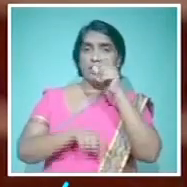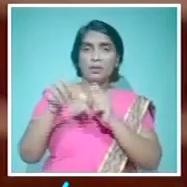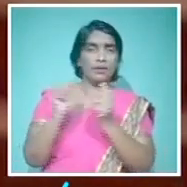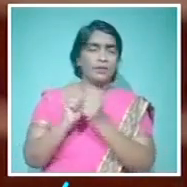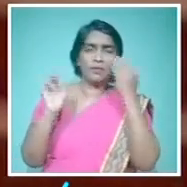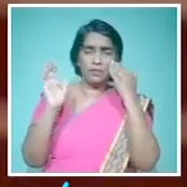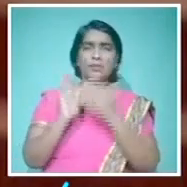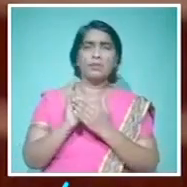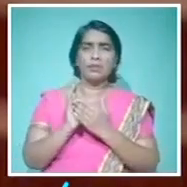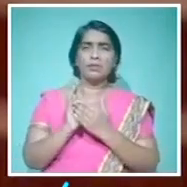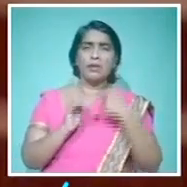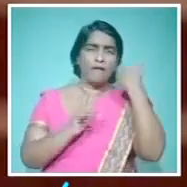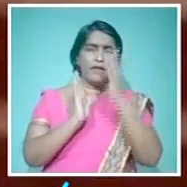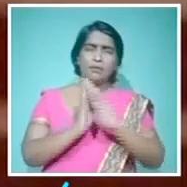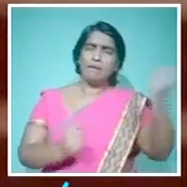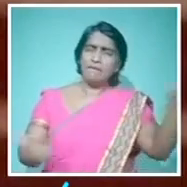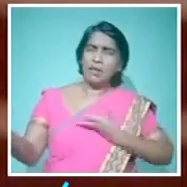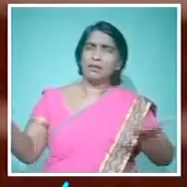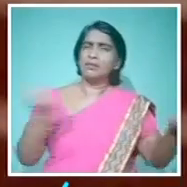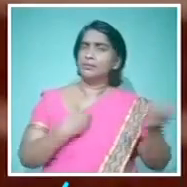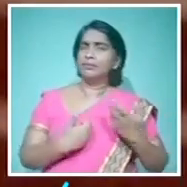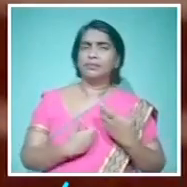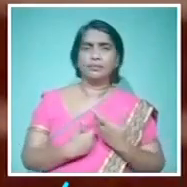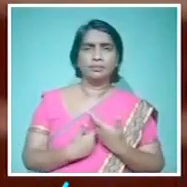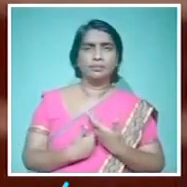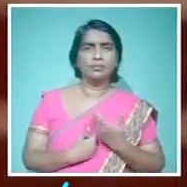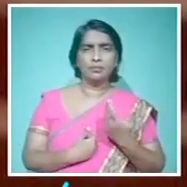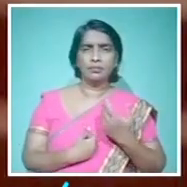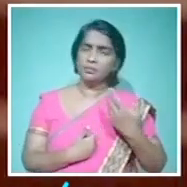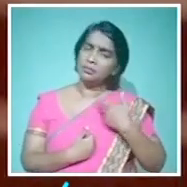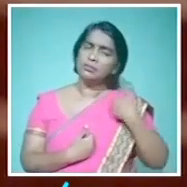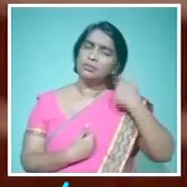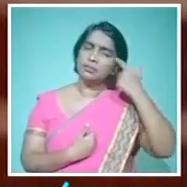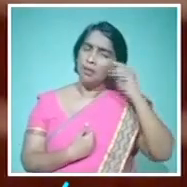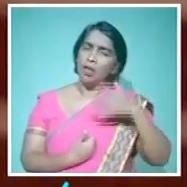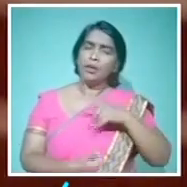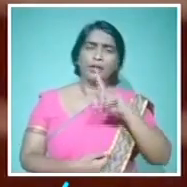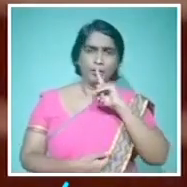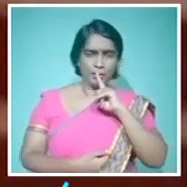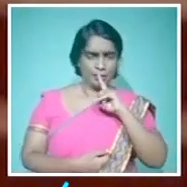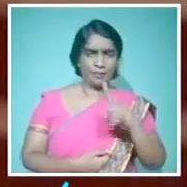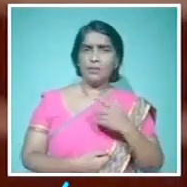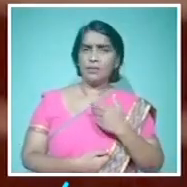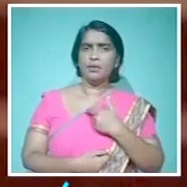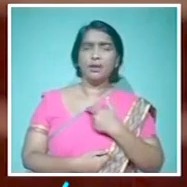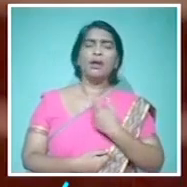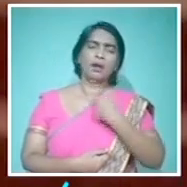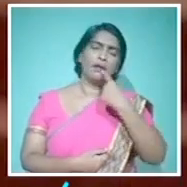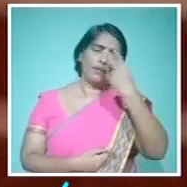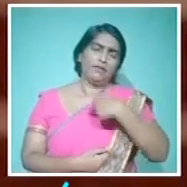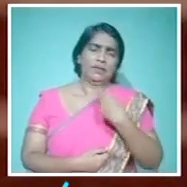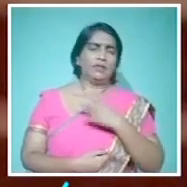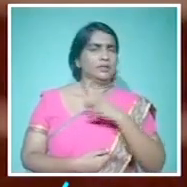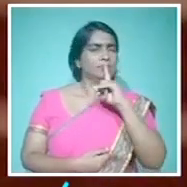හැසිරීම පිළිබඳ මට Facebook වල ගැහුවා මම මේක බලාපොරොත්තු ඇතුව තමයි මම මේක කිව්වේ මම හර්ධ සාක්‍යයට අනුව කතා